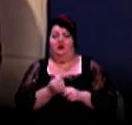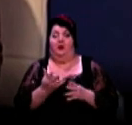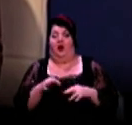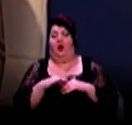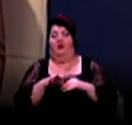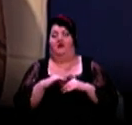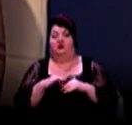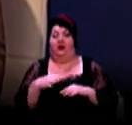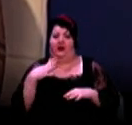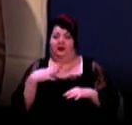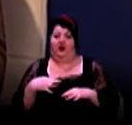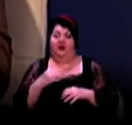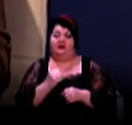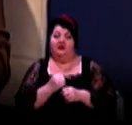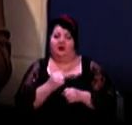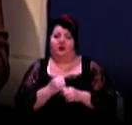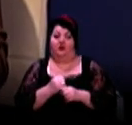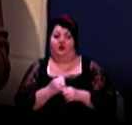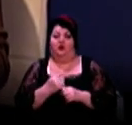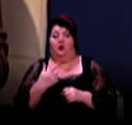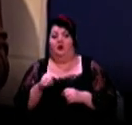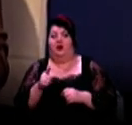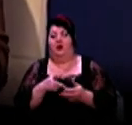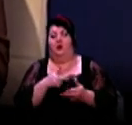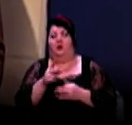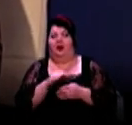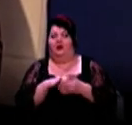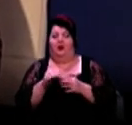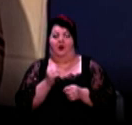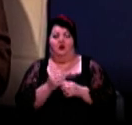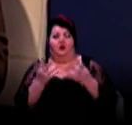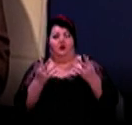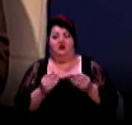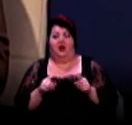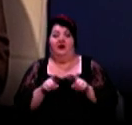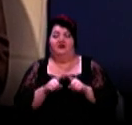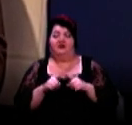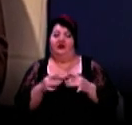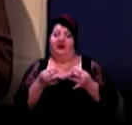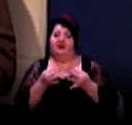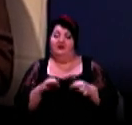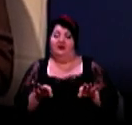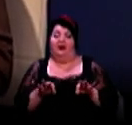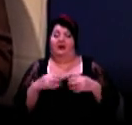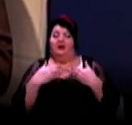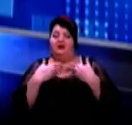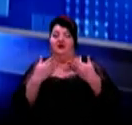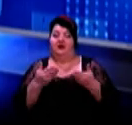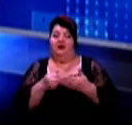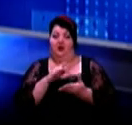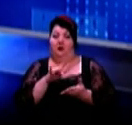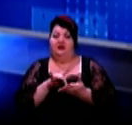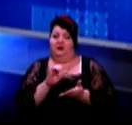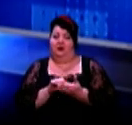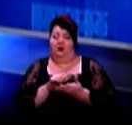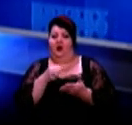поводитися? Триматися за роботу, де їм оплачують неповний робочий день, чи все-таки звільнятися і звертатися в центр зайнятості? В